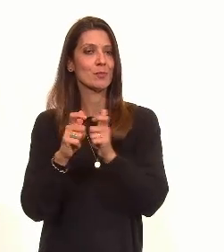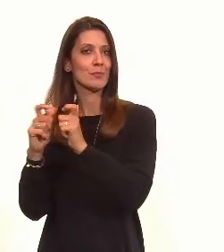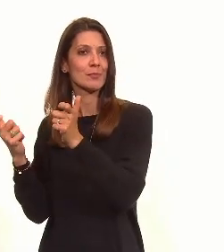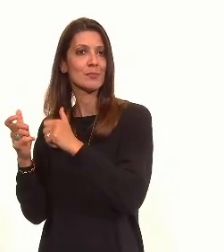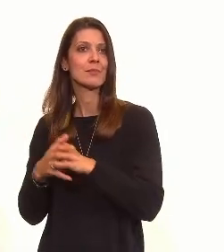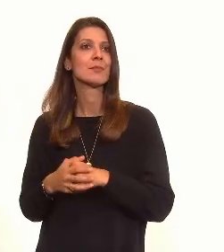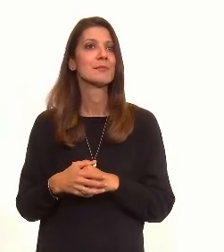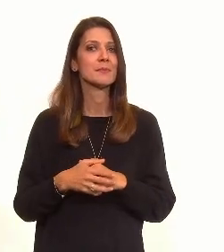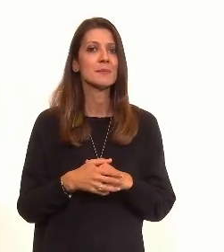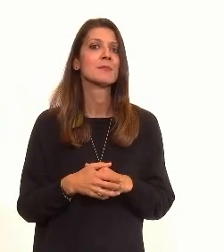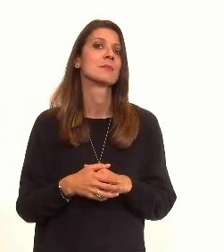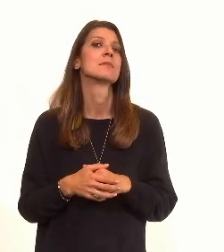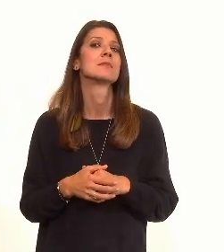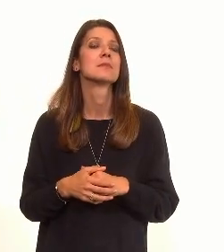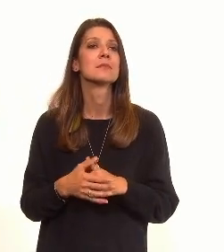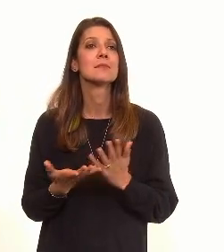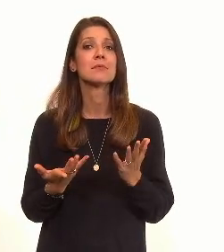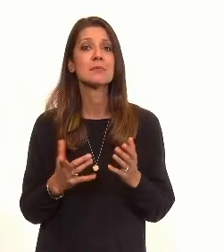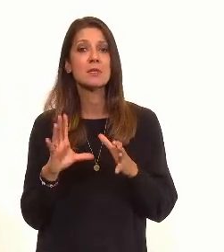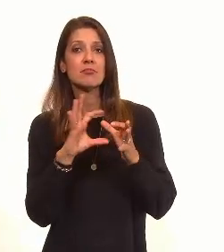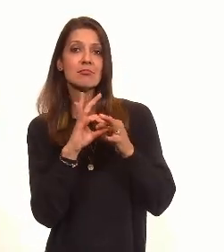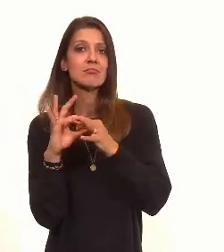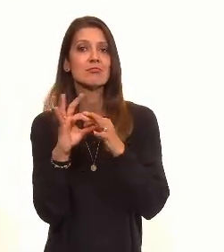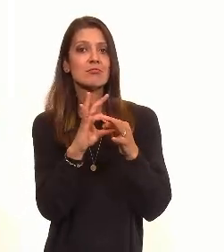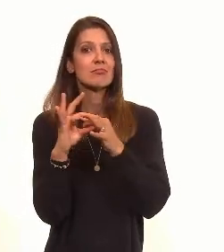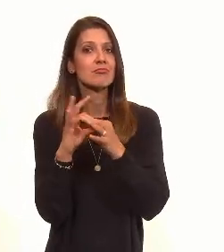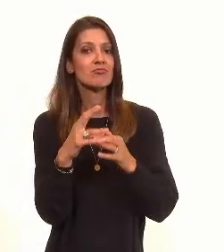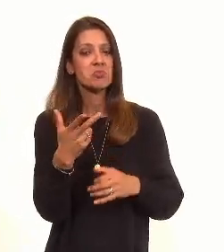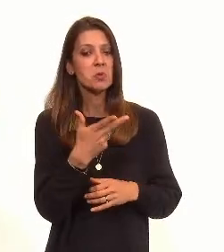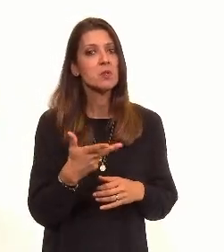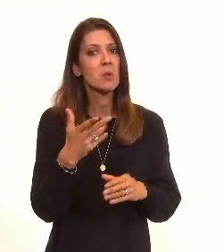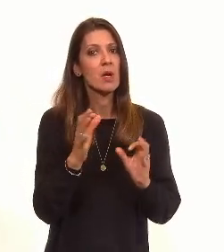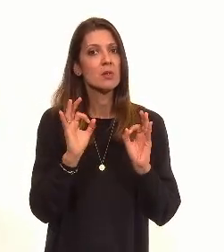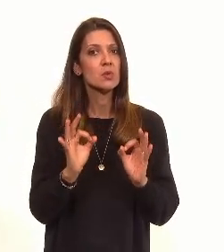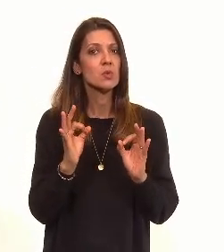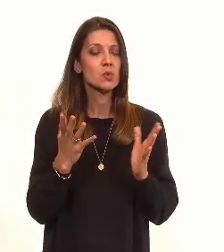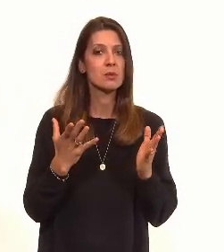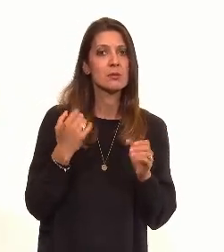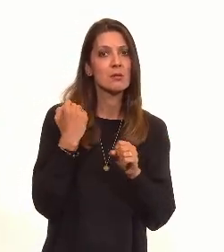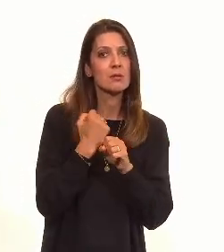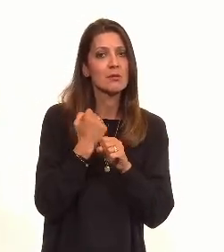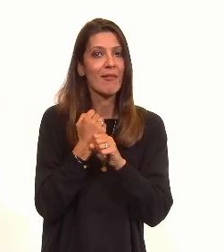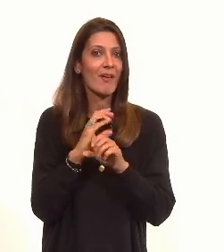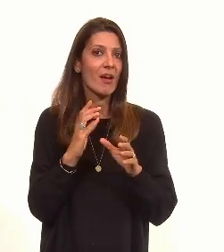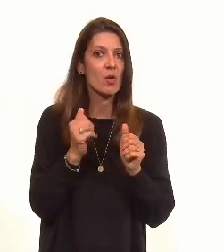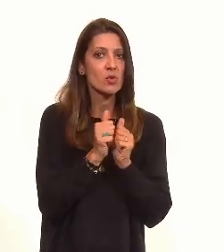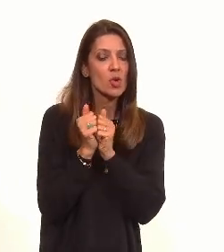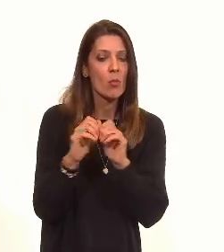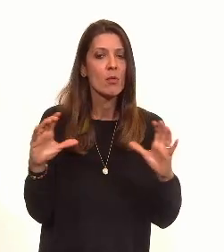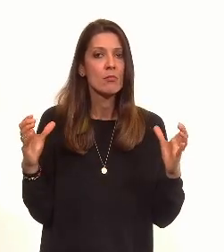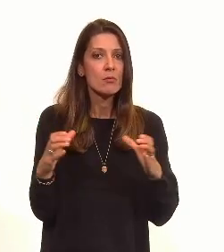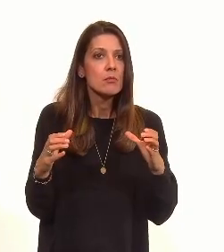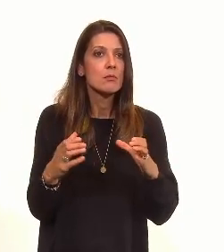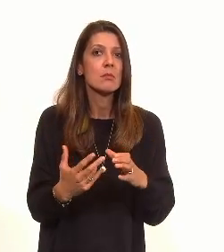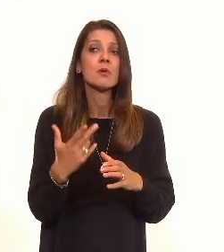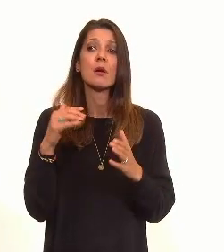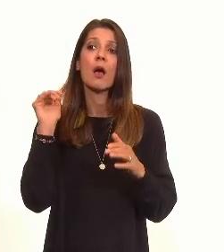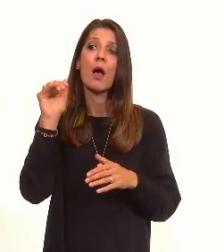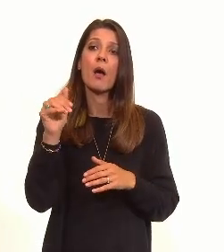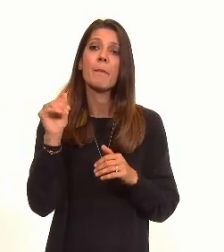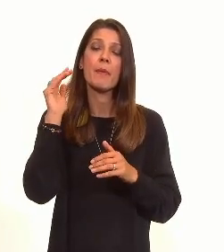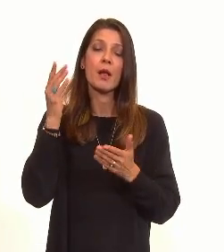personnes en foyer. Les personnes ont trouvé le jeu très bien fait. Merci Clément, merci beaucoup Clément. Merci